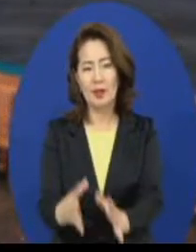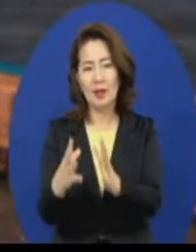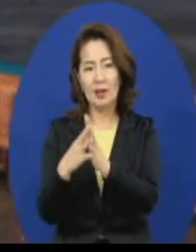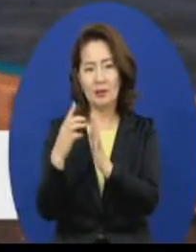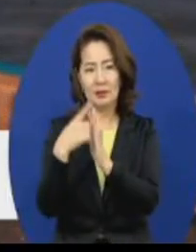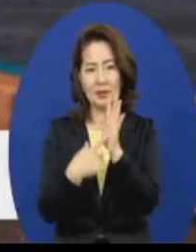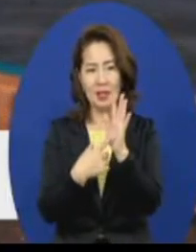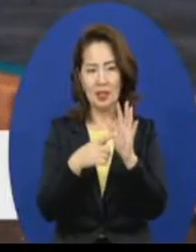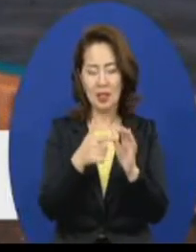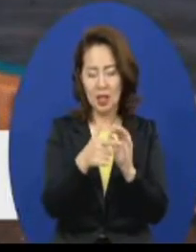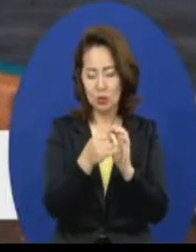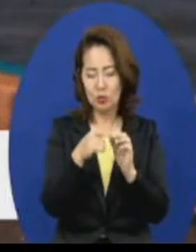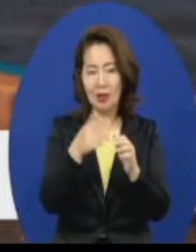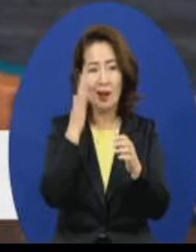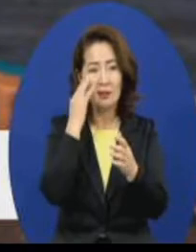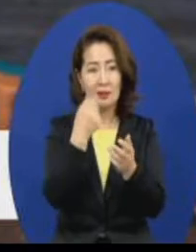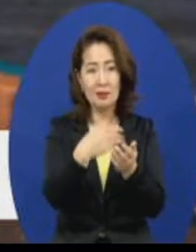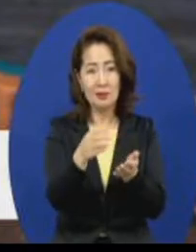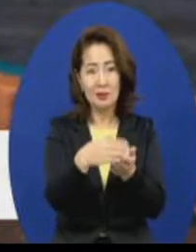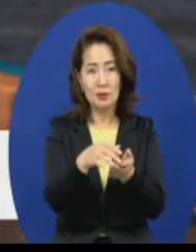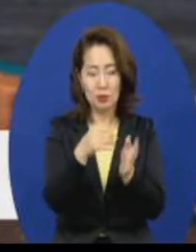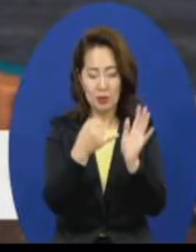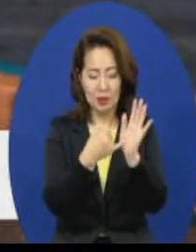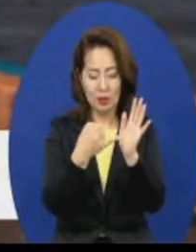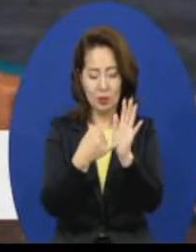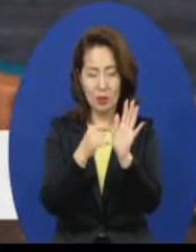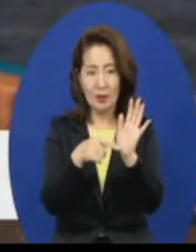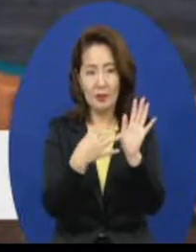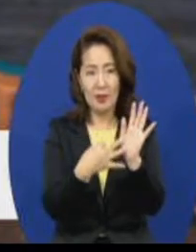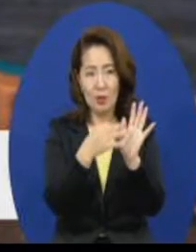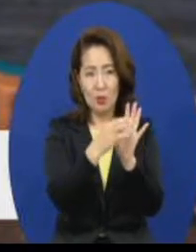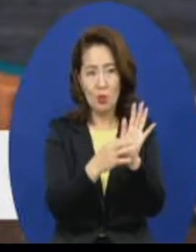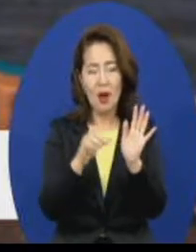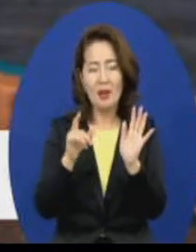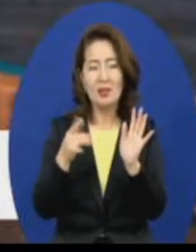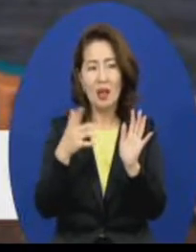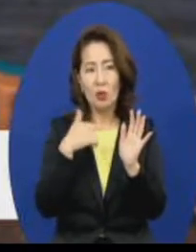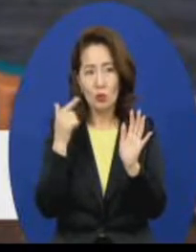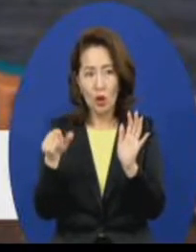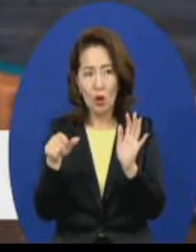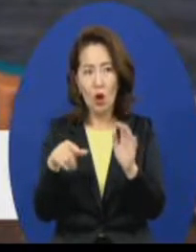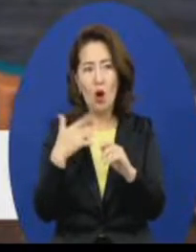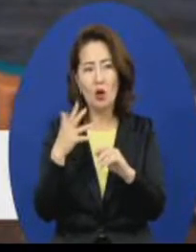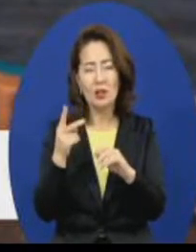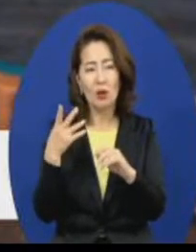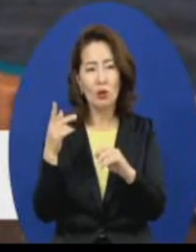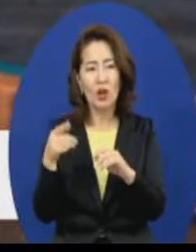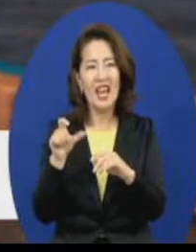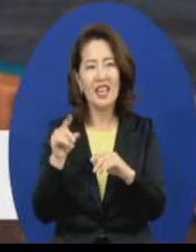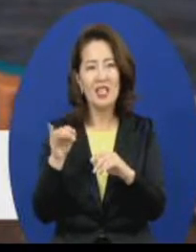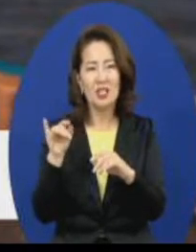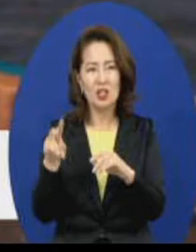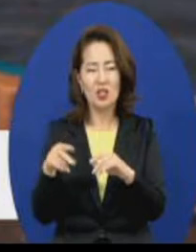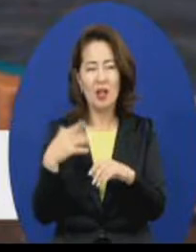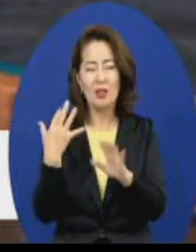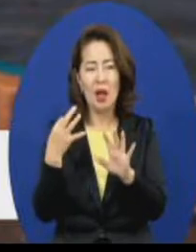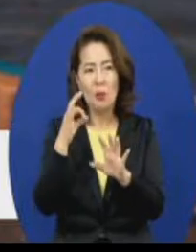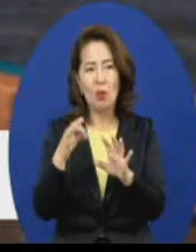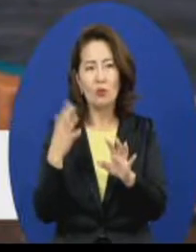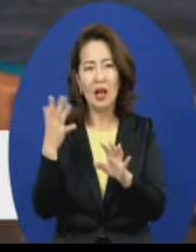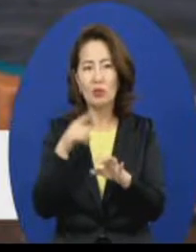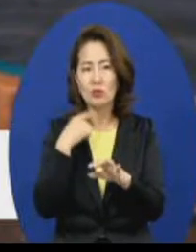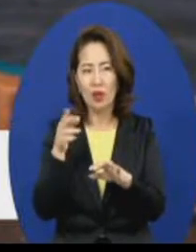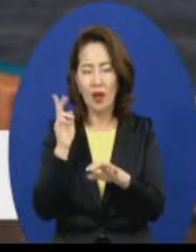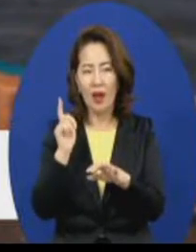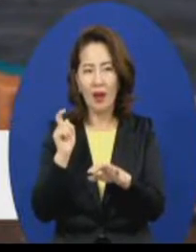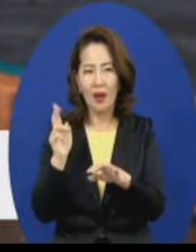10-р сард гашин сухад Бондоор экспортлсон нүүрсний 66.8% эрдэнэс 5 толгой, 25.2% энержи ресурс,